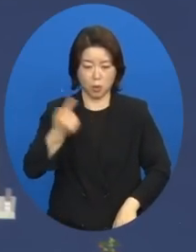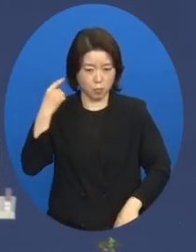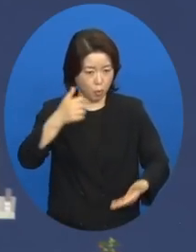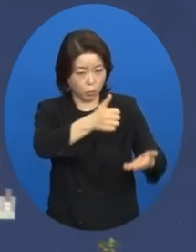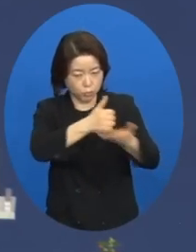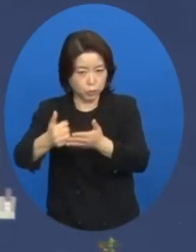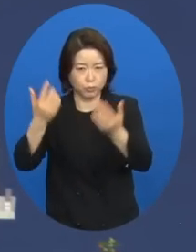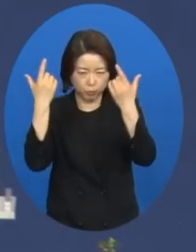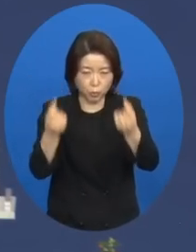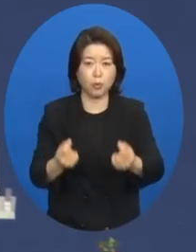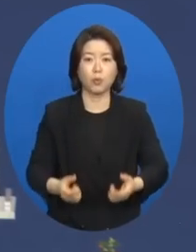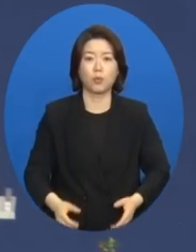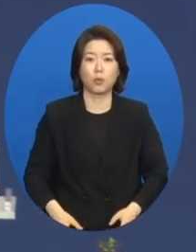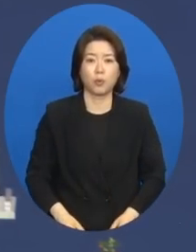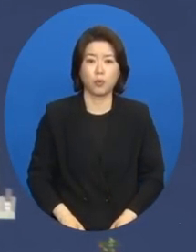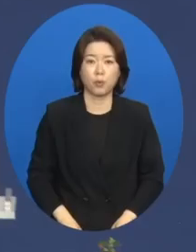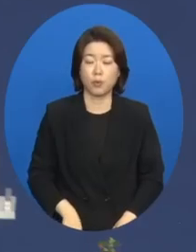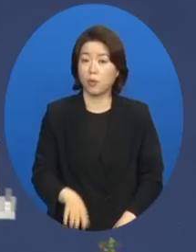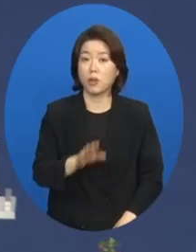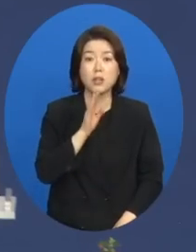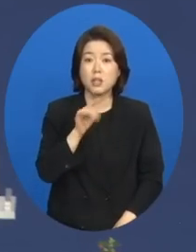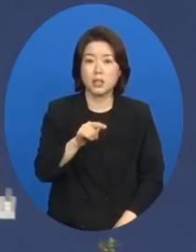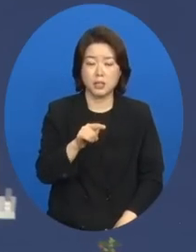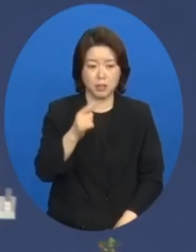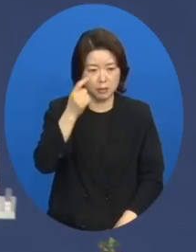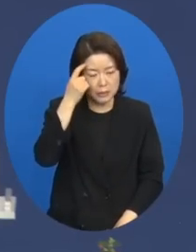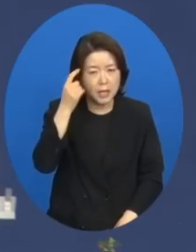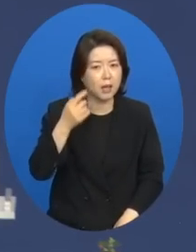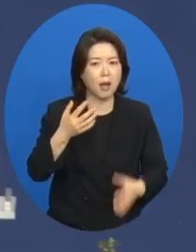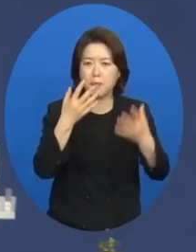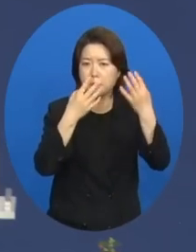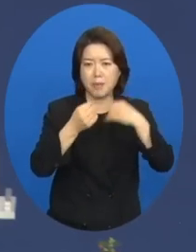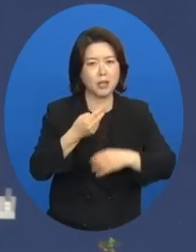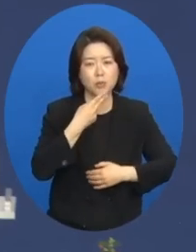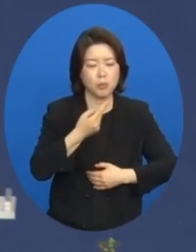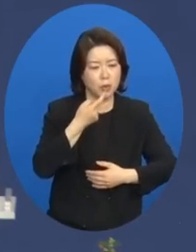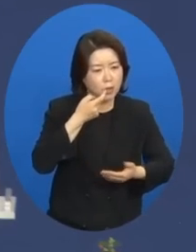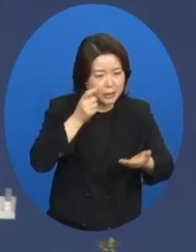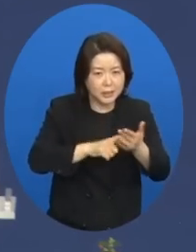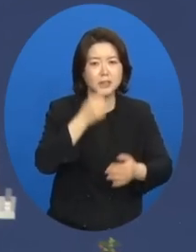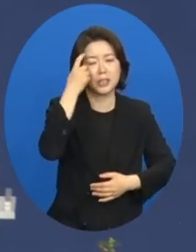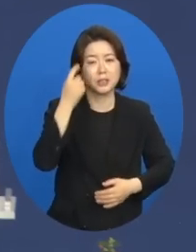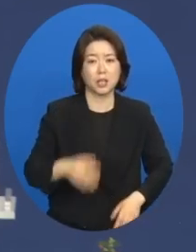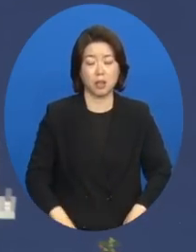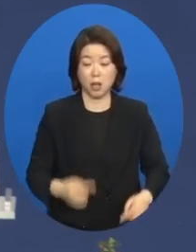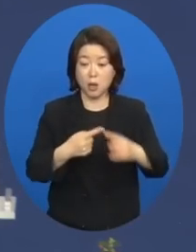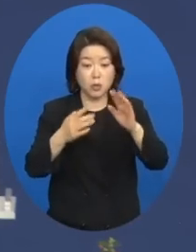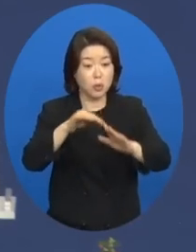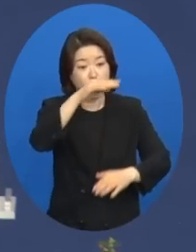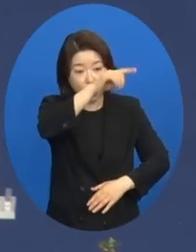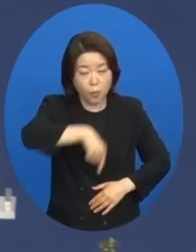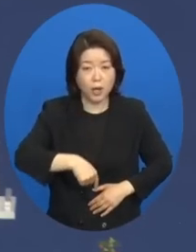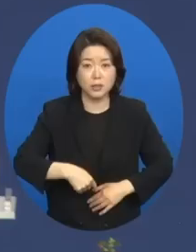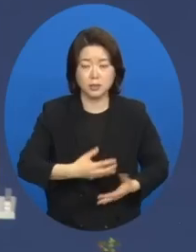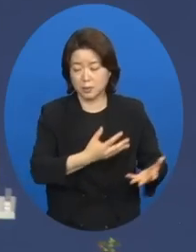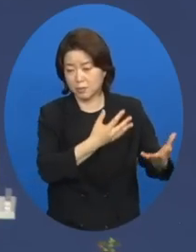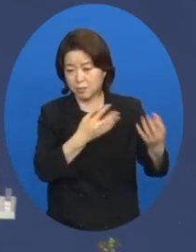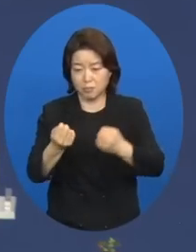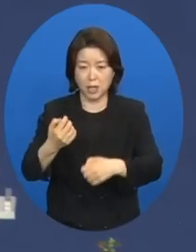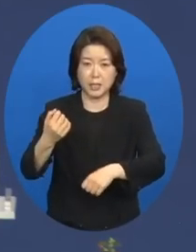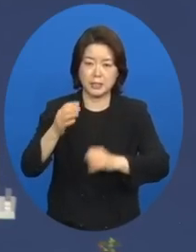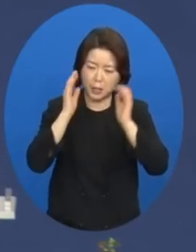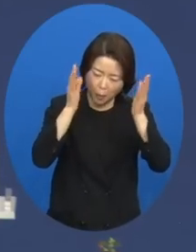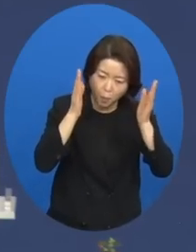여러분. 근데 너무도 개념이 없어요. 교회 안에 와서 수많은 공부를